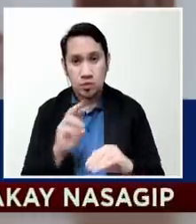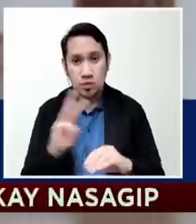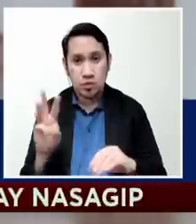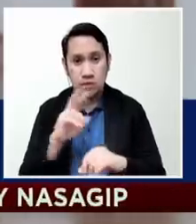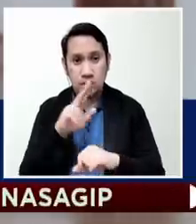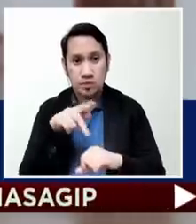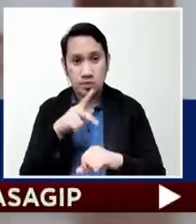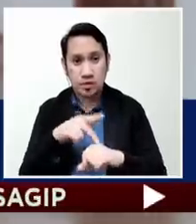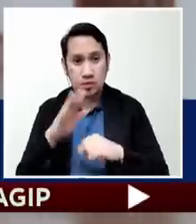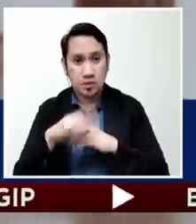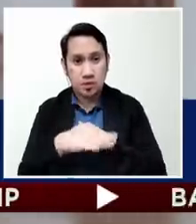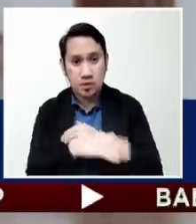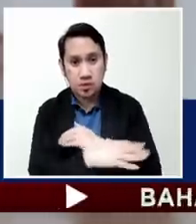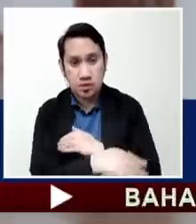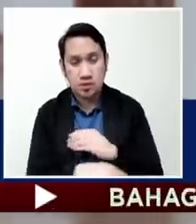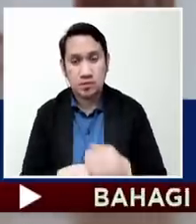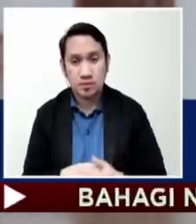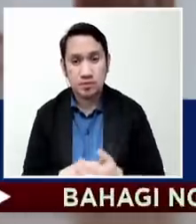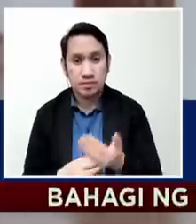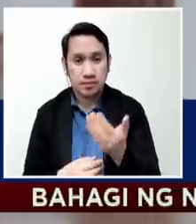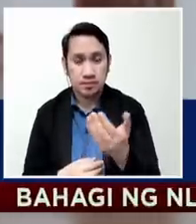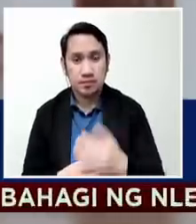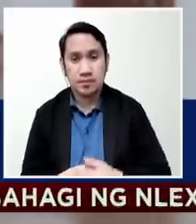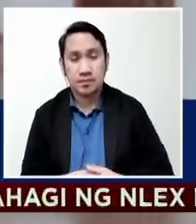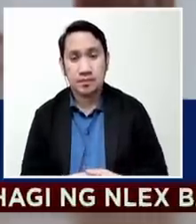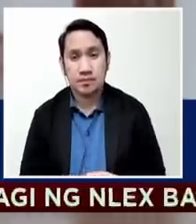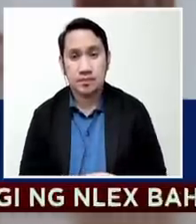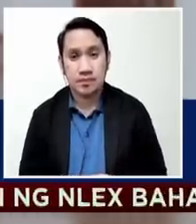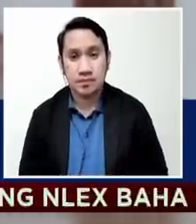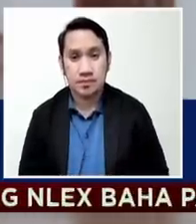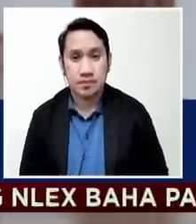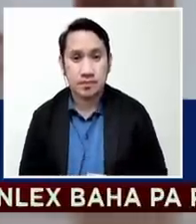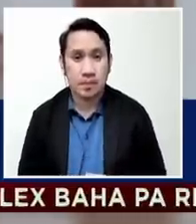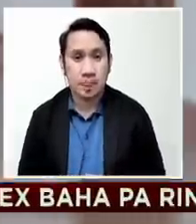Sea. Sharian Torres, ABS-CBN News.